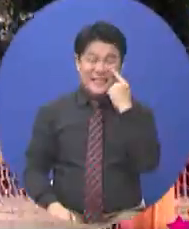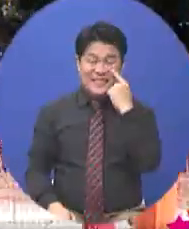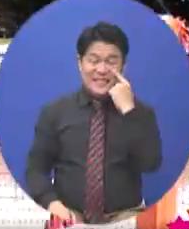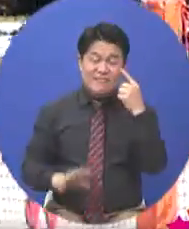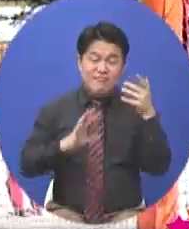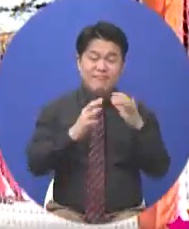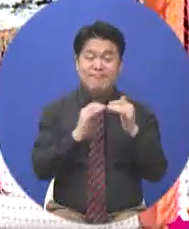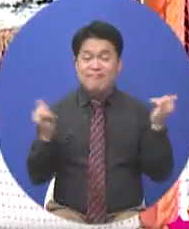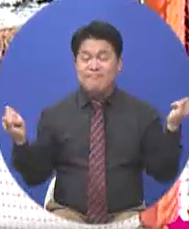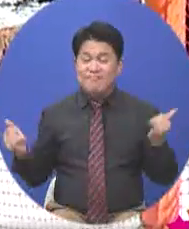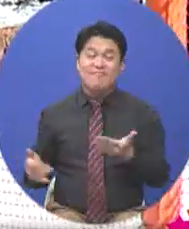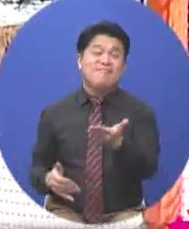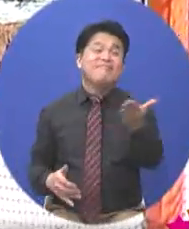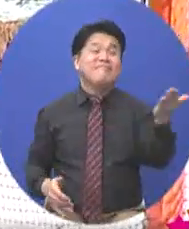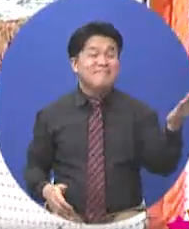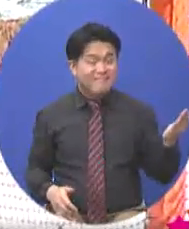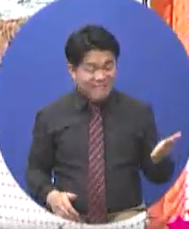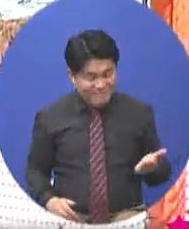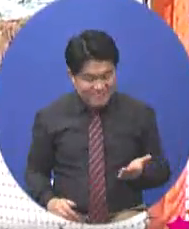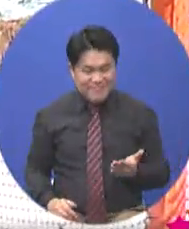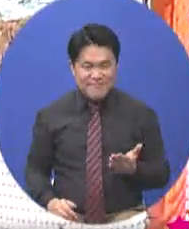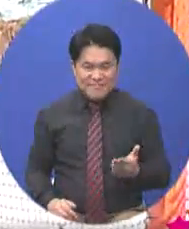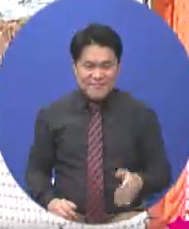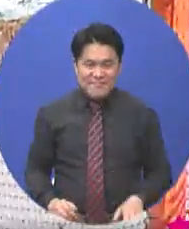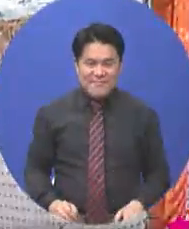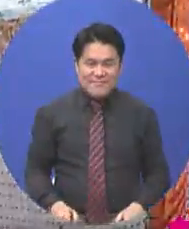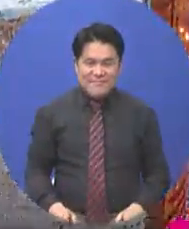한번 웃어보자 세상아.